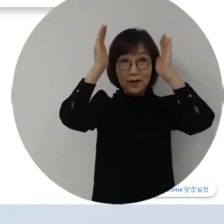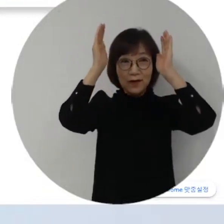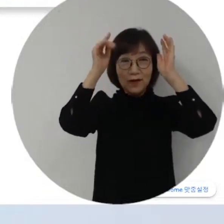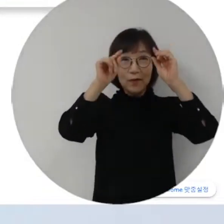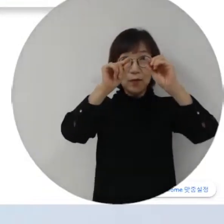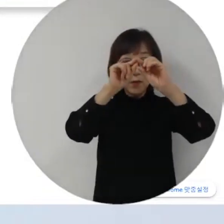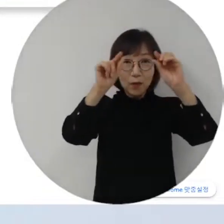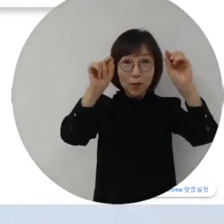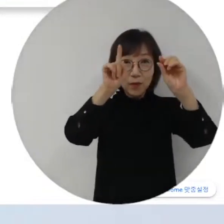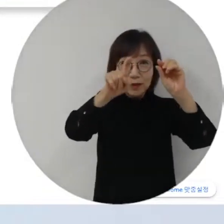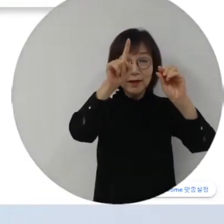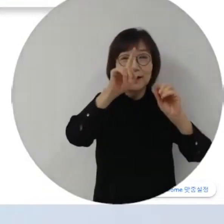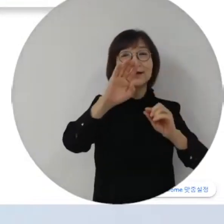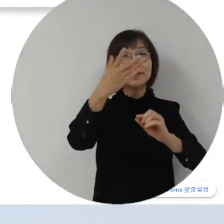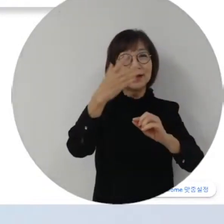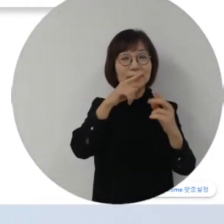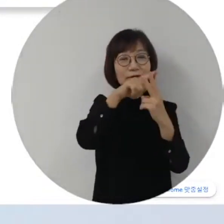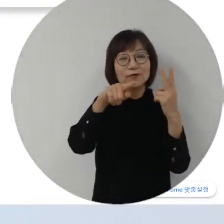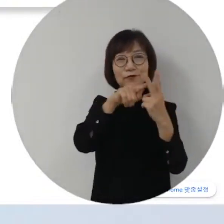클릭.